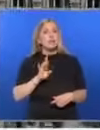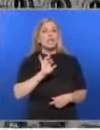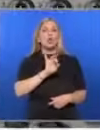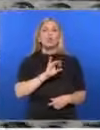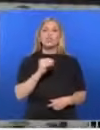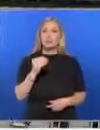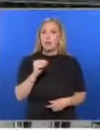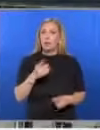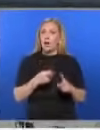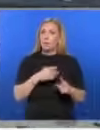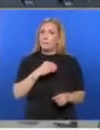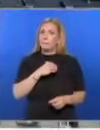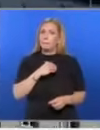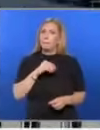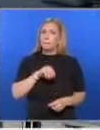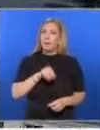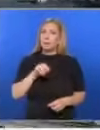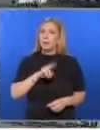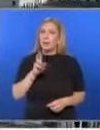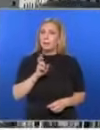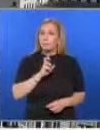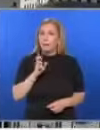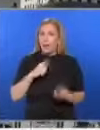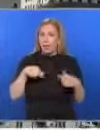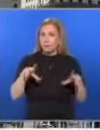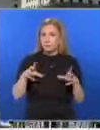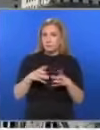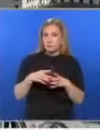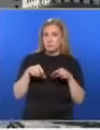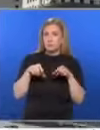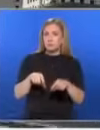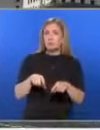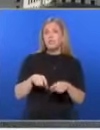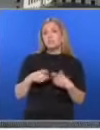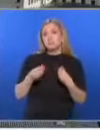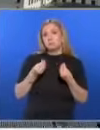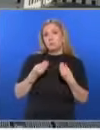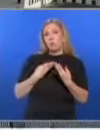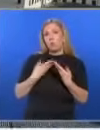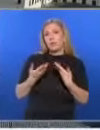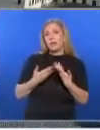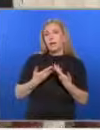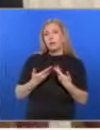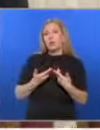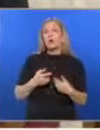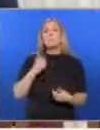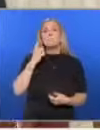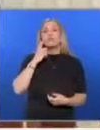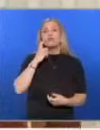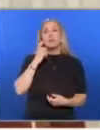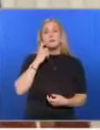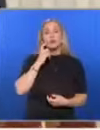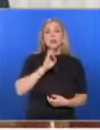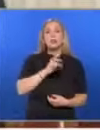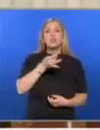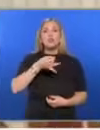Желязков. А от ППДБ все хора, с които партията на Борисов имала по думите и добър диалог, а именно Божидар Божанов,